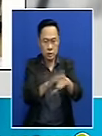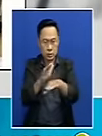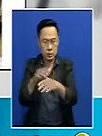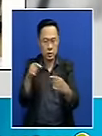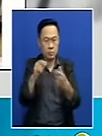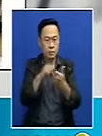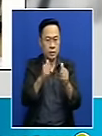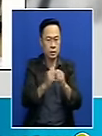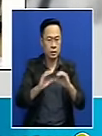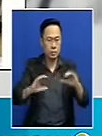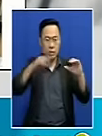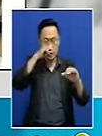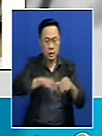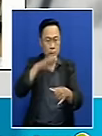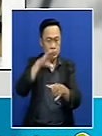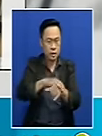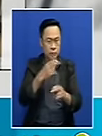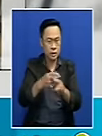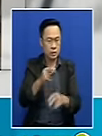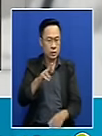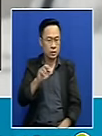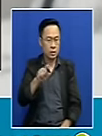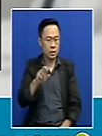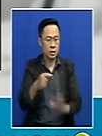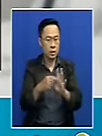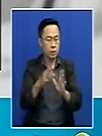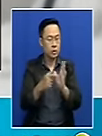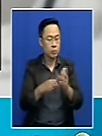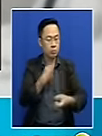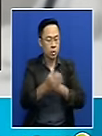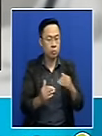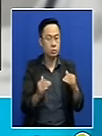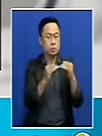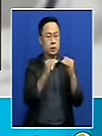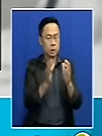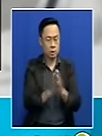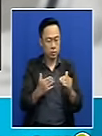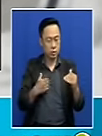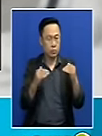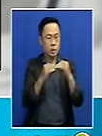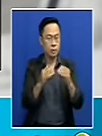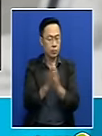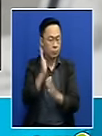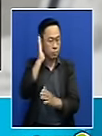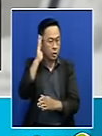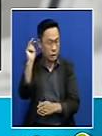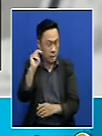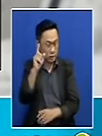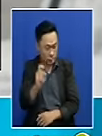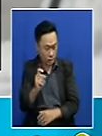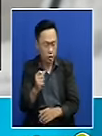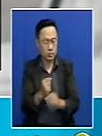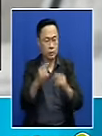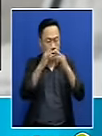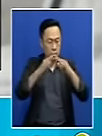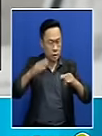ที่ทางการไทยดำเนินคดีกับคุณนริศราวรรณนะคะกรณีที่ไปเรียกร้องขอความเป็นธรรมกับน้าชายที่เสียชีวิตไปค่ะ